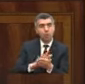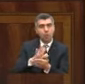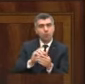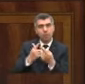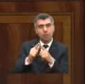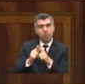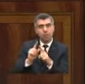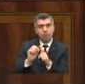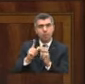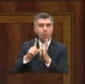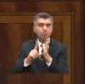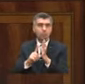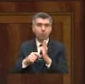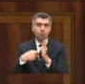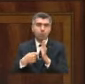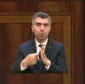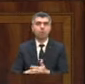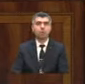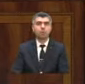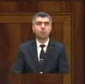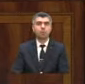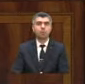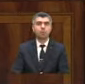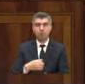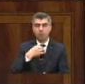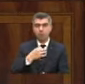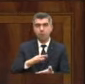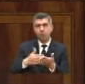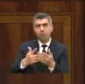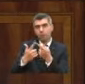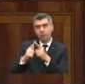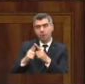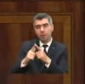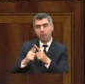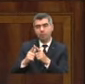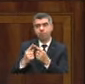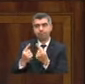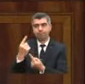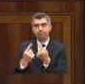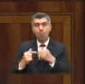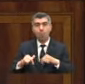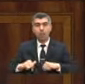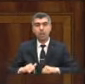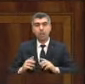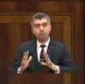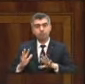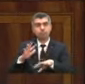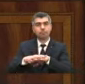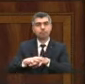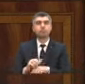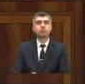التنزيل الأمثل للمشروع ونسج التناغم والالتقائية بين مختلف المتدخلين. سيد